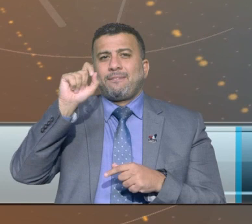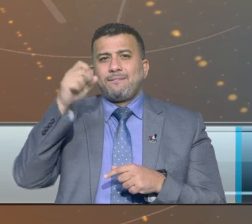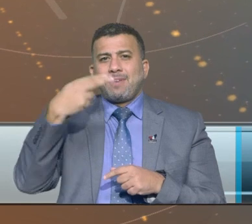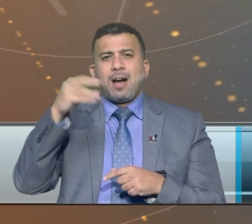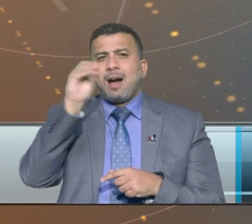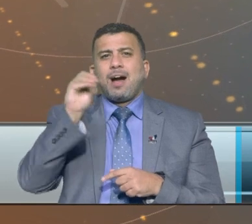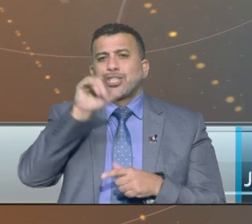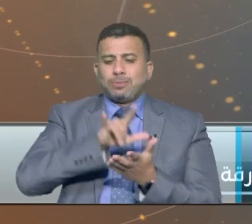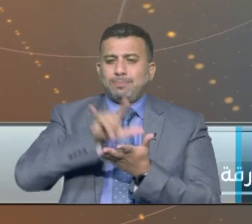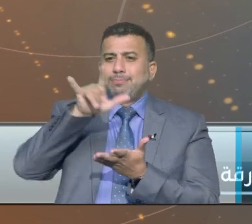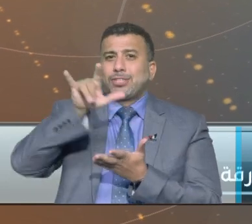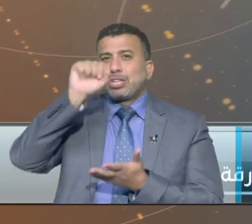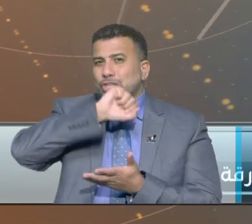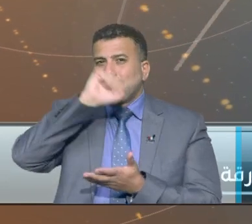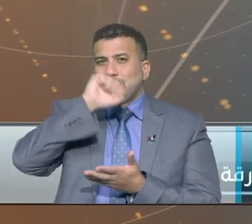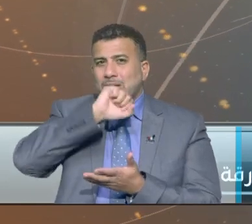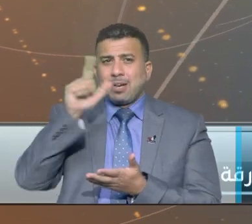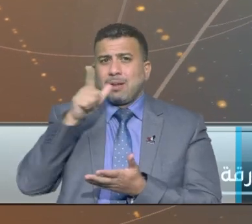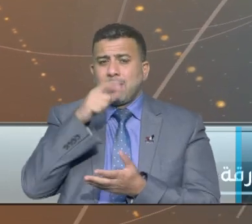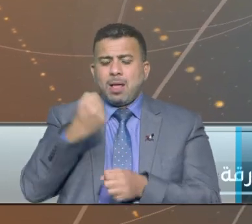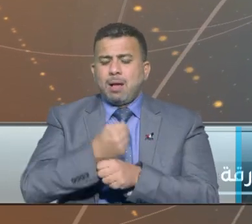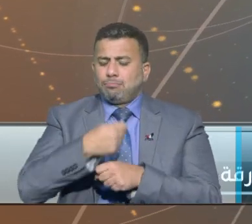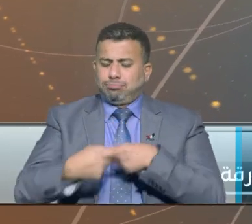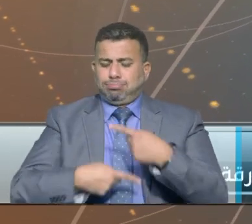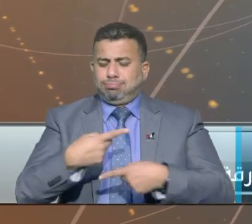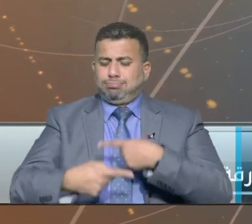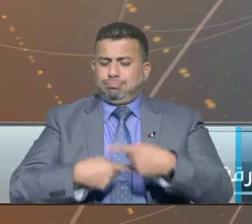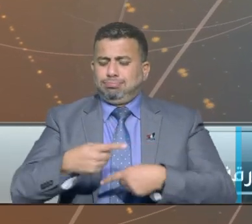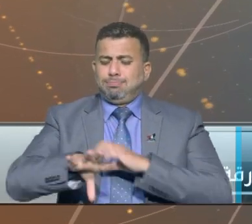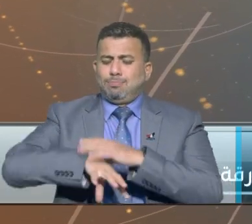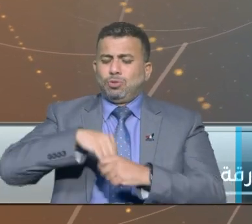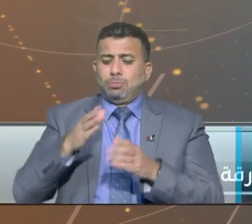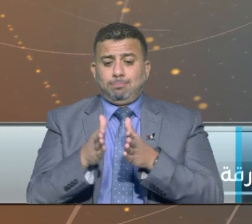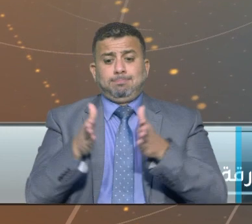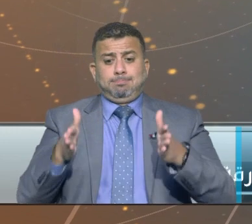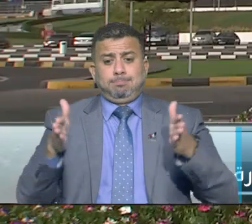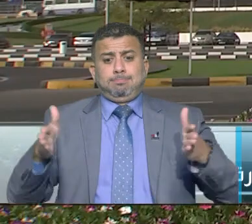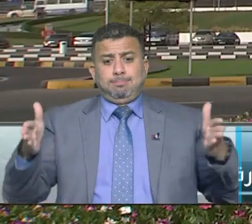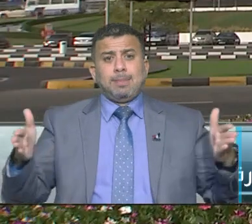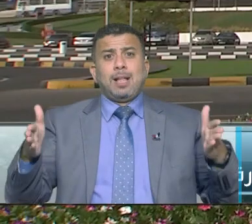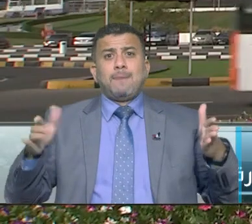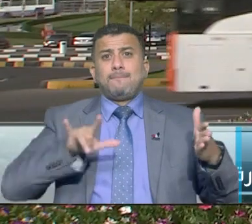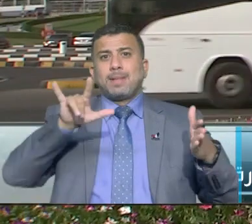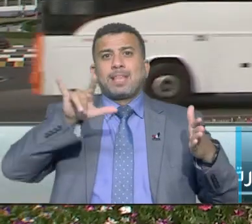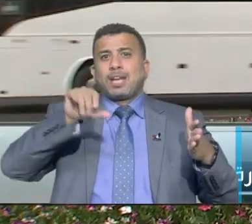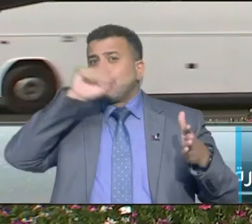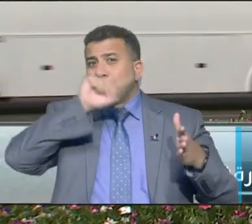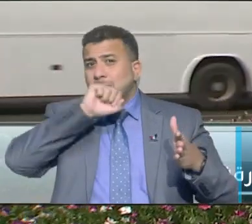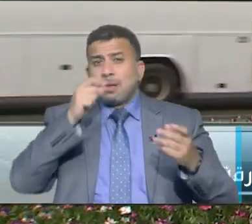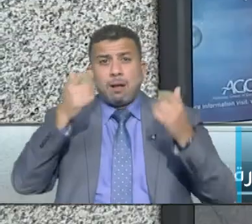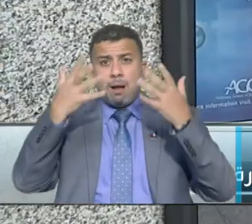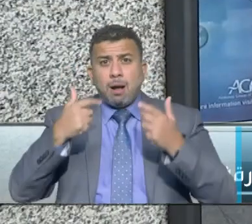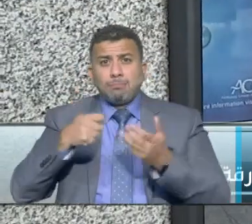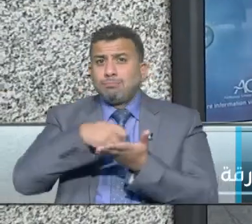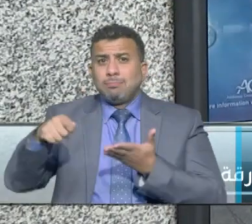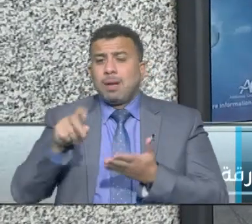رئيس وهيئة مطار الشارقة الدولي أن العمل جار لإنجاز مشروعات توسعة مطار الشارقة بتكلفة إجمالية